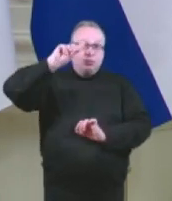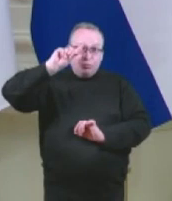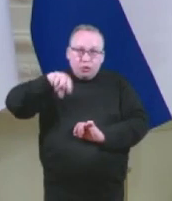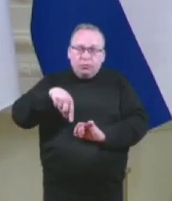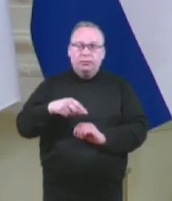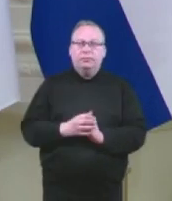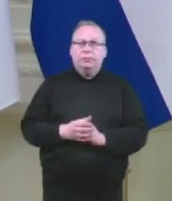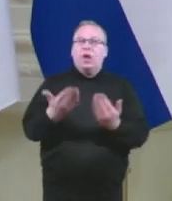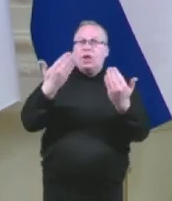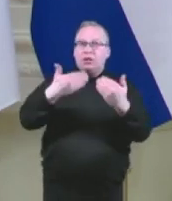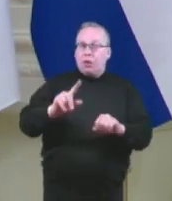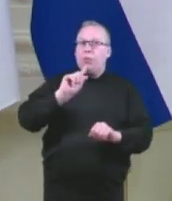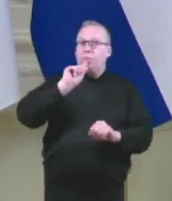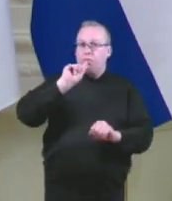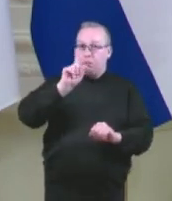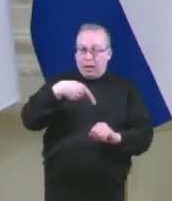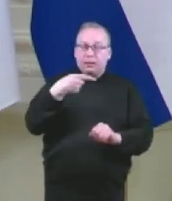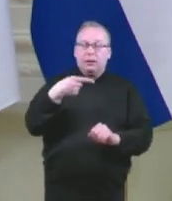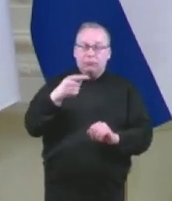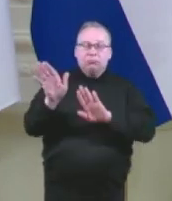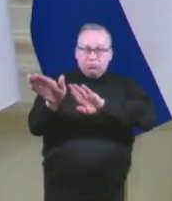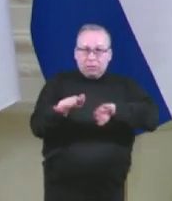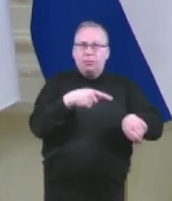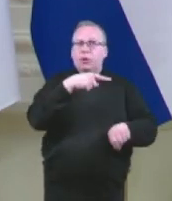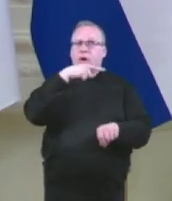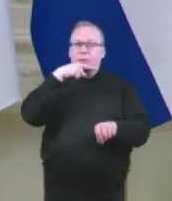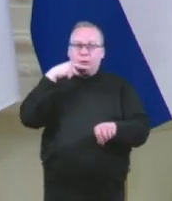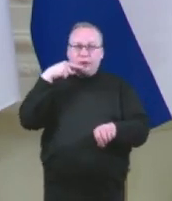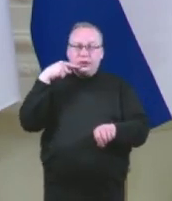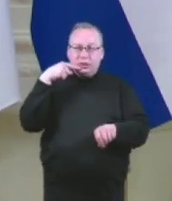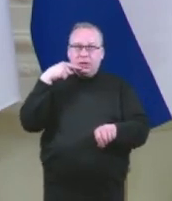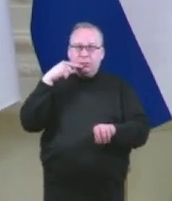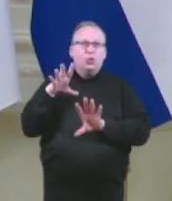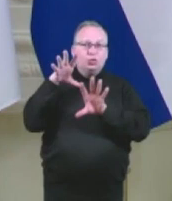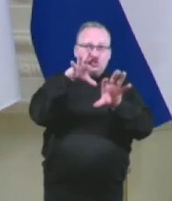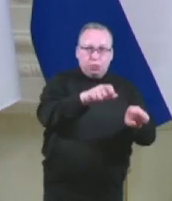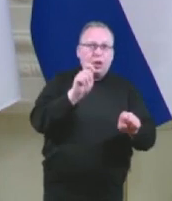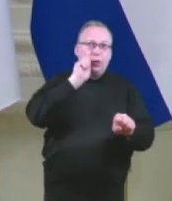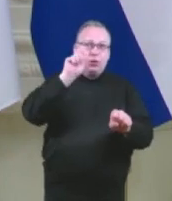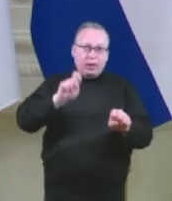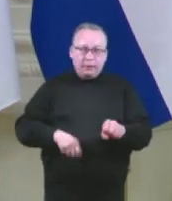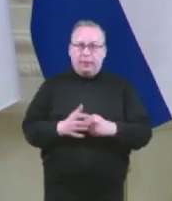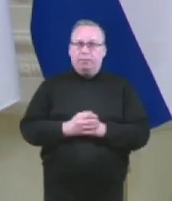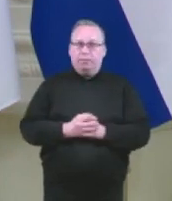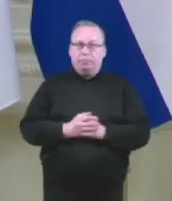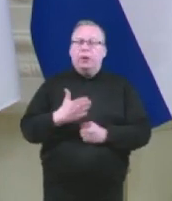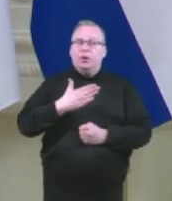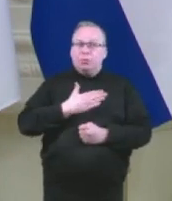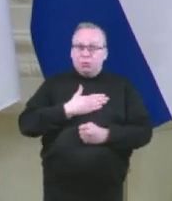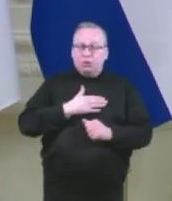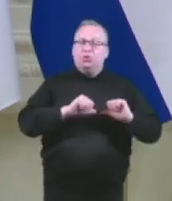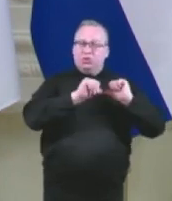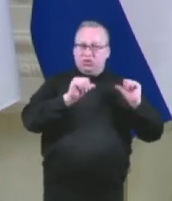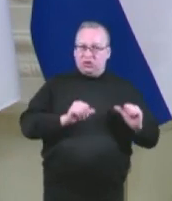jau beveik metai praėjo nuo to, kai Rusija įsiveržė į Ukrainą. Mūsų širdis yra su